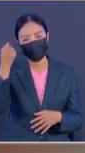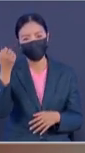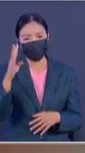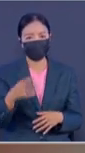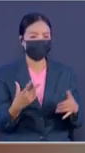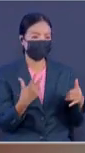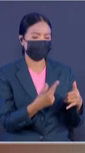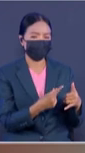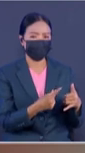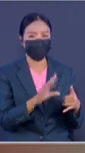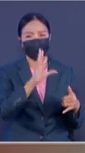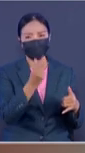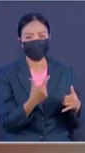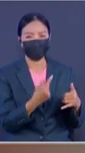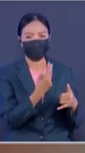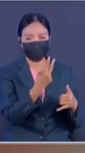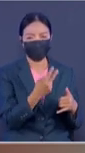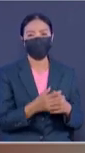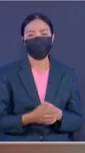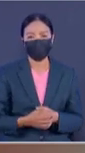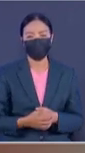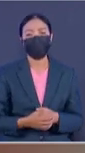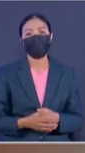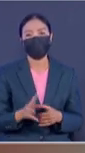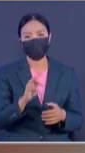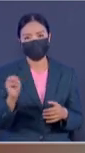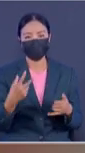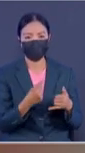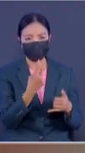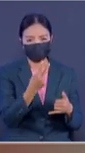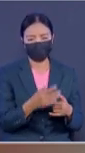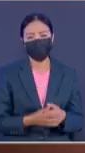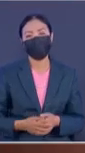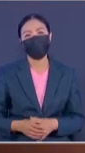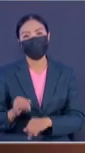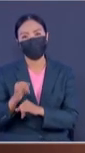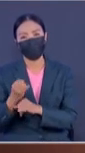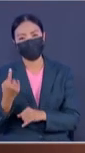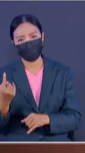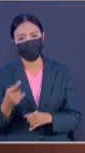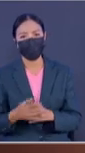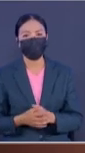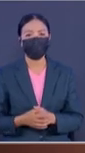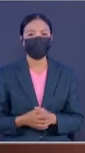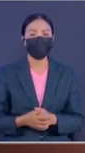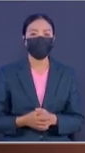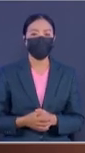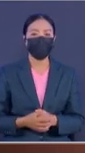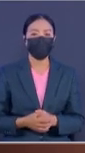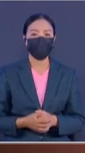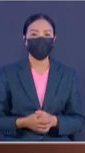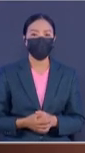คซีนไฟเซอร์ครบ2เข็มวัคซีนโมเดอร์นา2เข็มแล้วก็วัคซีนจอห์นสันแอนด์จอห์นสัน1เข็มเล่าสู่กันฟังจ้า